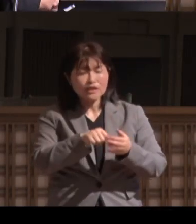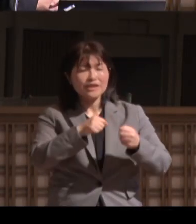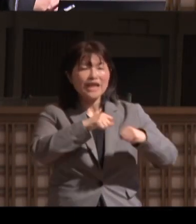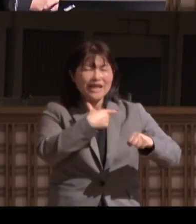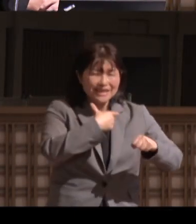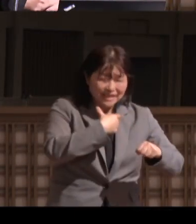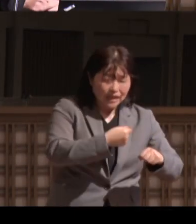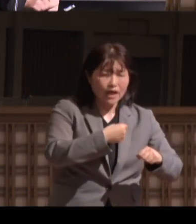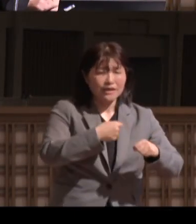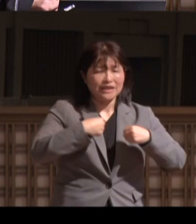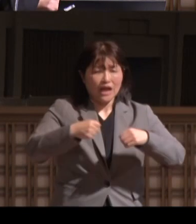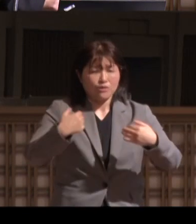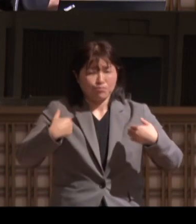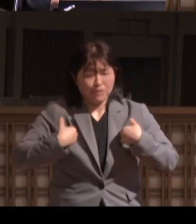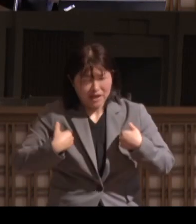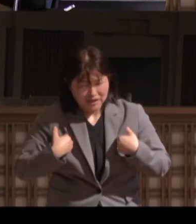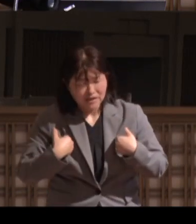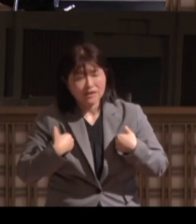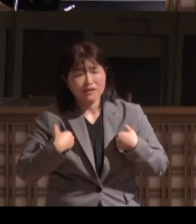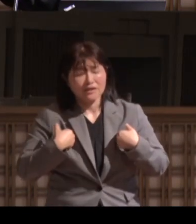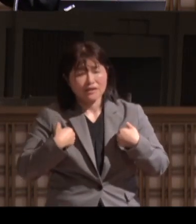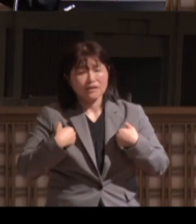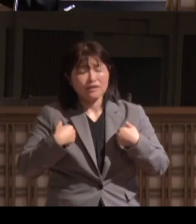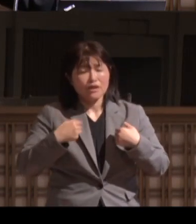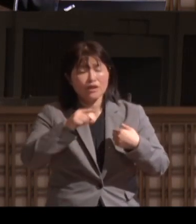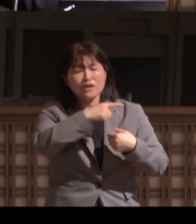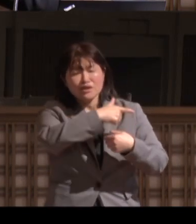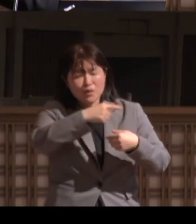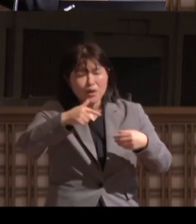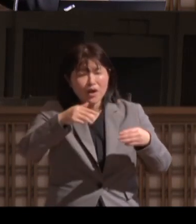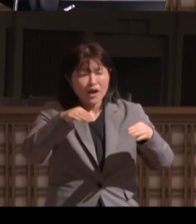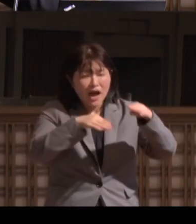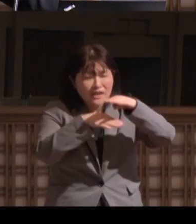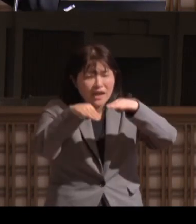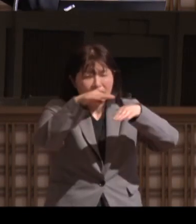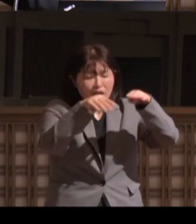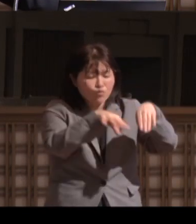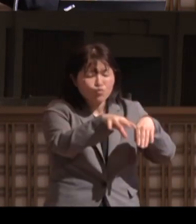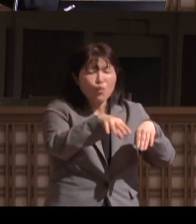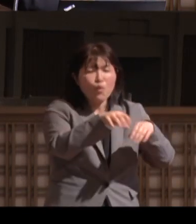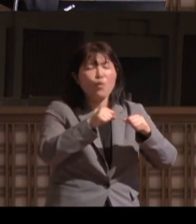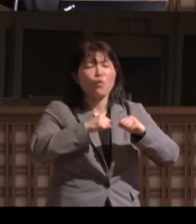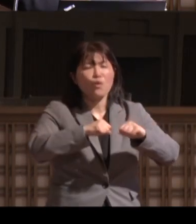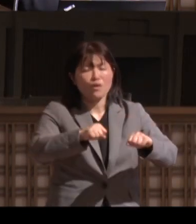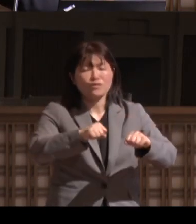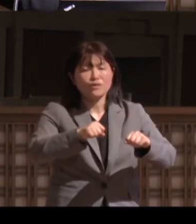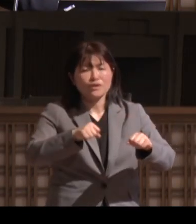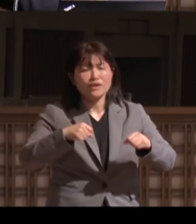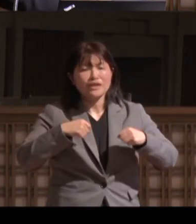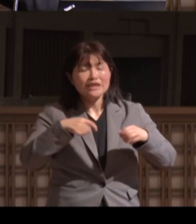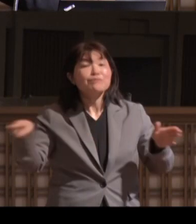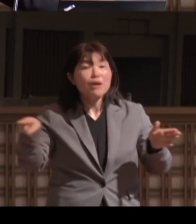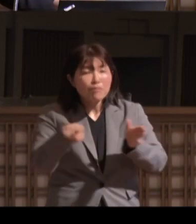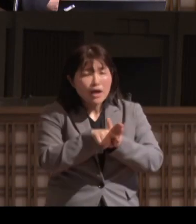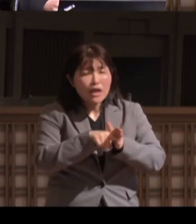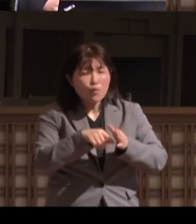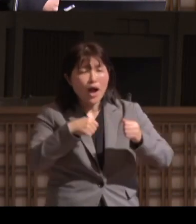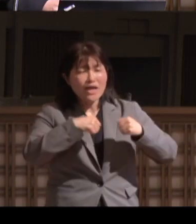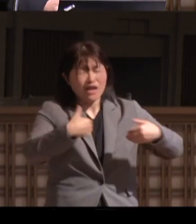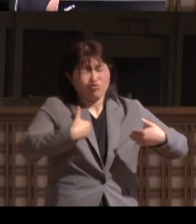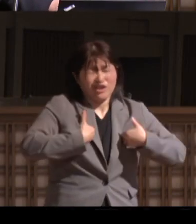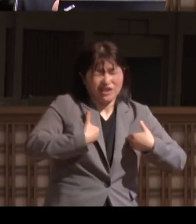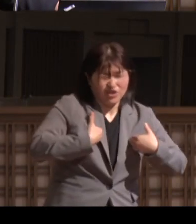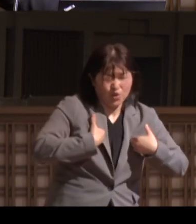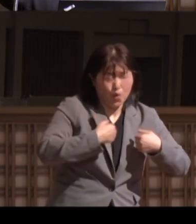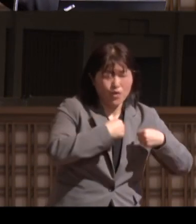べきことをやると言われますこの3者が重なるところをやるんですが今までやるべきことに重視さ